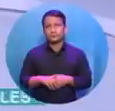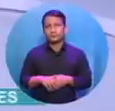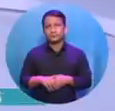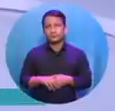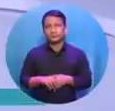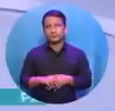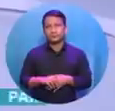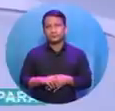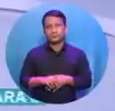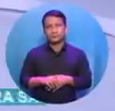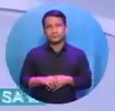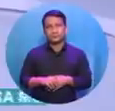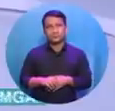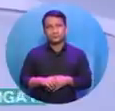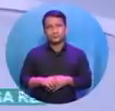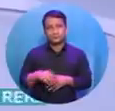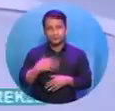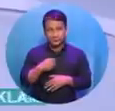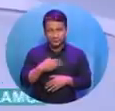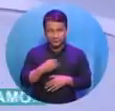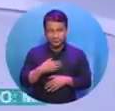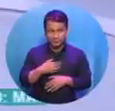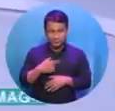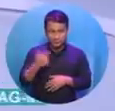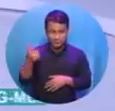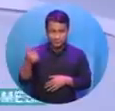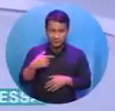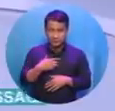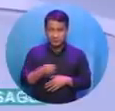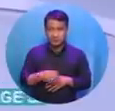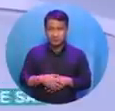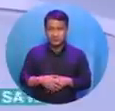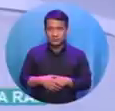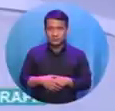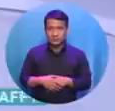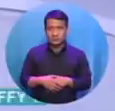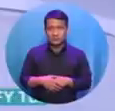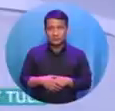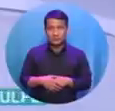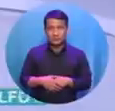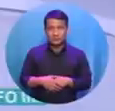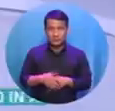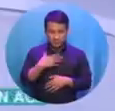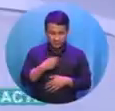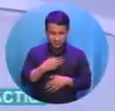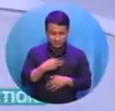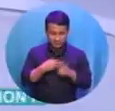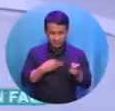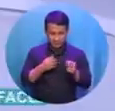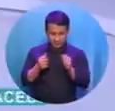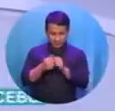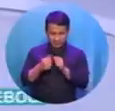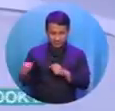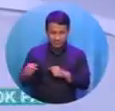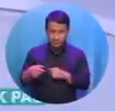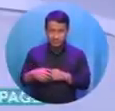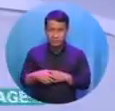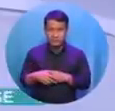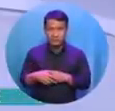Ma'am, anong kulay ng damit ng dalawang kasama ko? Lamat po, lamat! Hindi, anong kulay ng damit ng dalawang kasama ko?